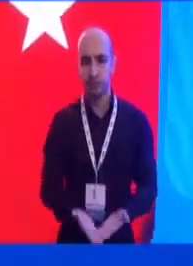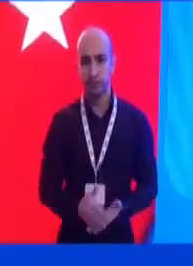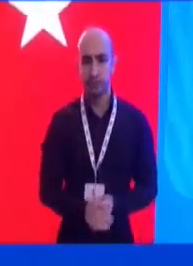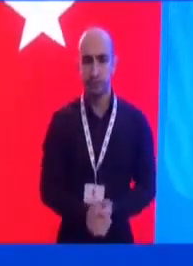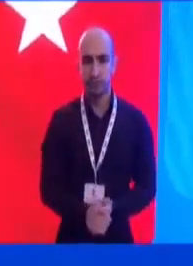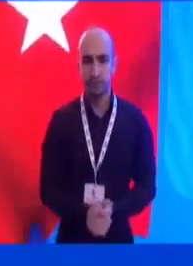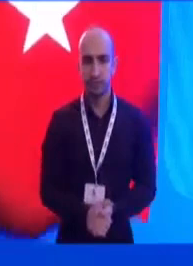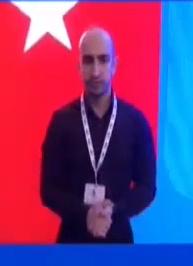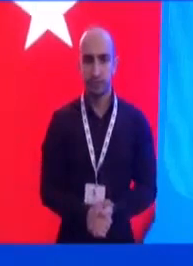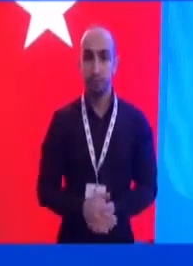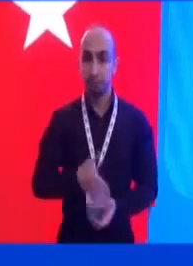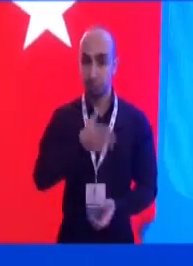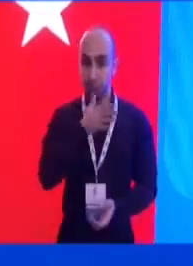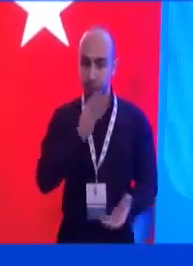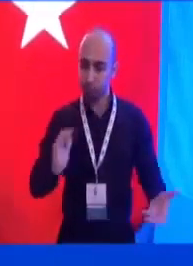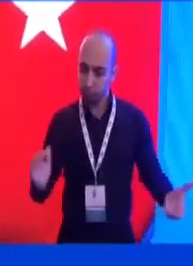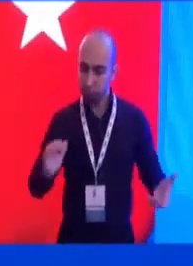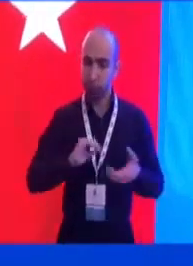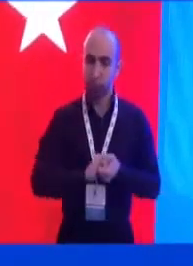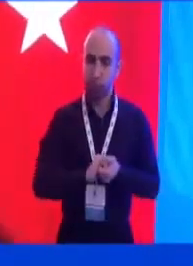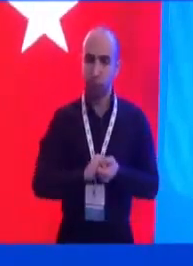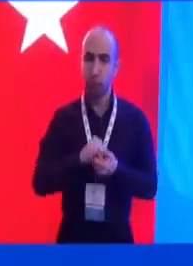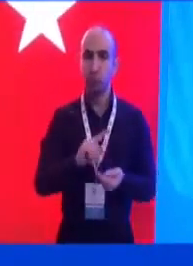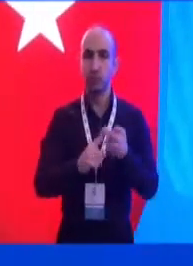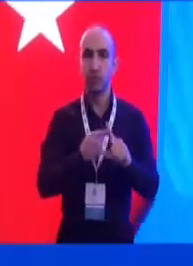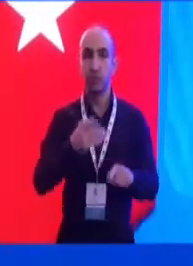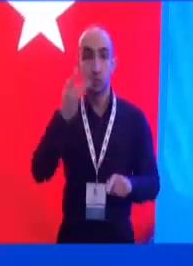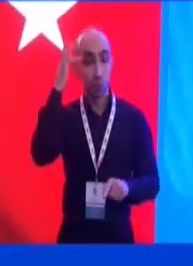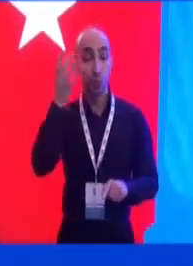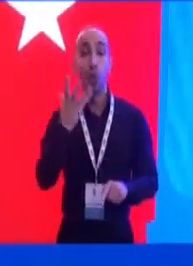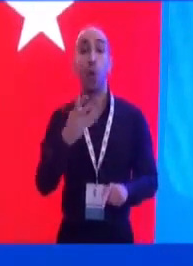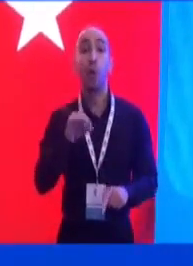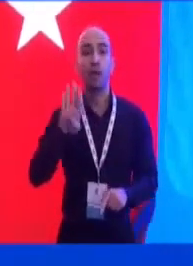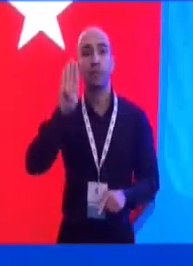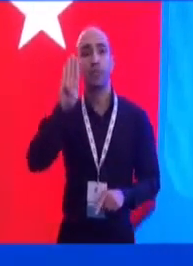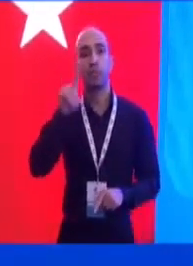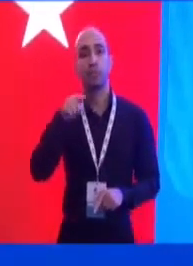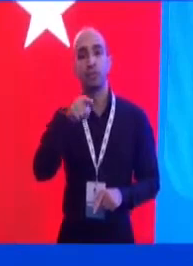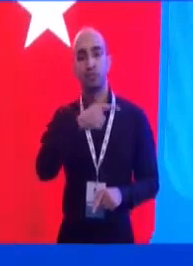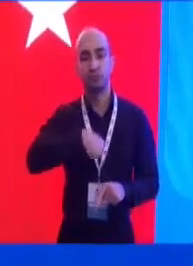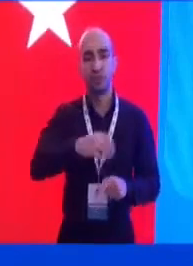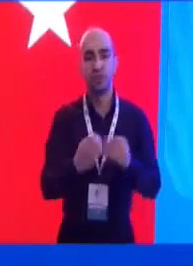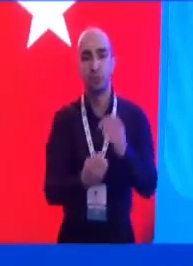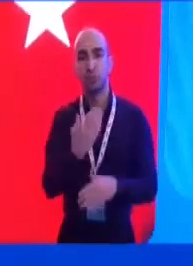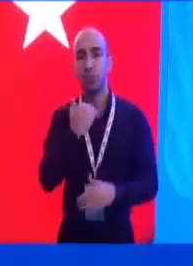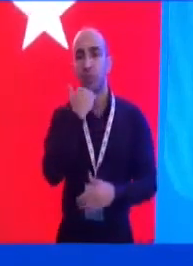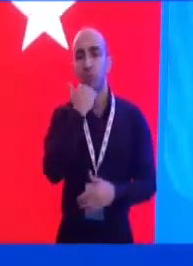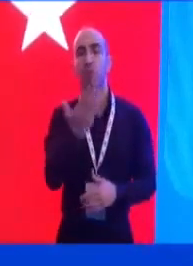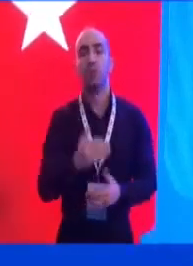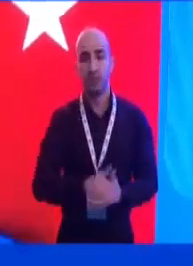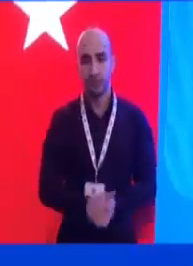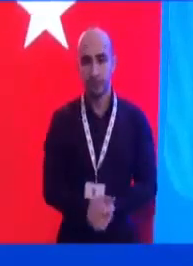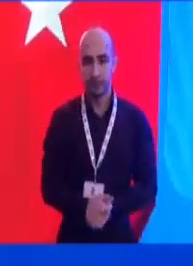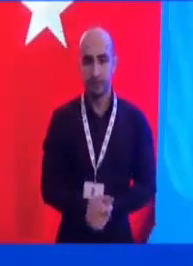Biliyoruz ki uzlaşmacı bir siyasal kültür yerleşmeden demokrasinin yerleşip kurumsallaşması mümkün